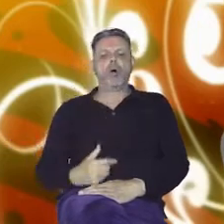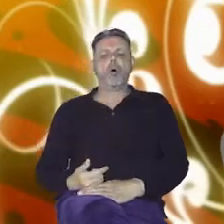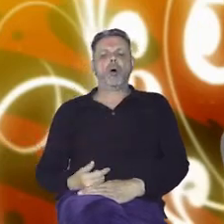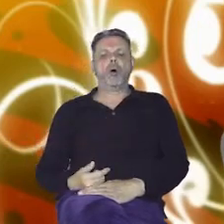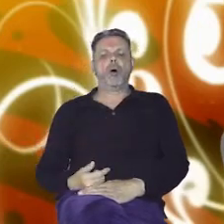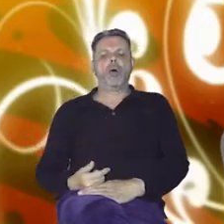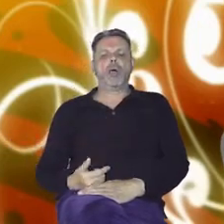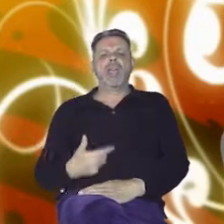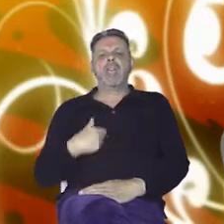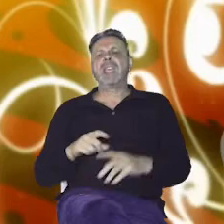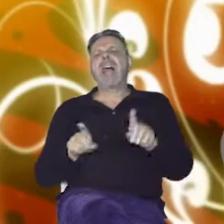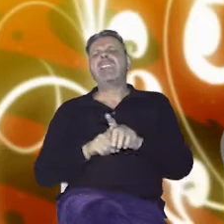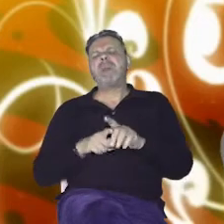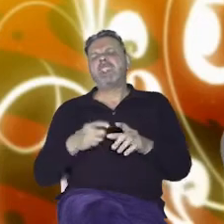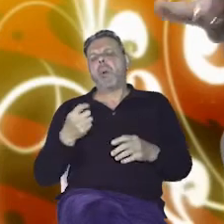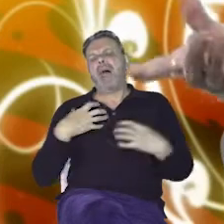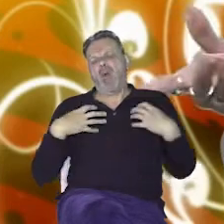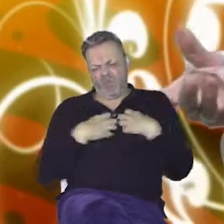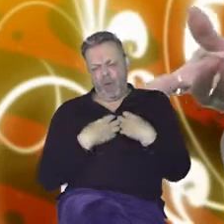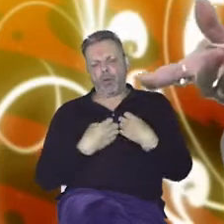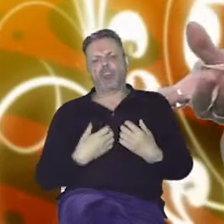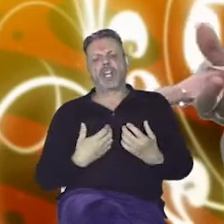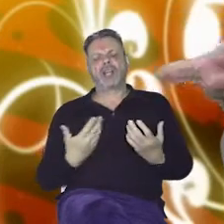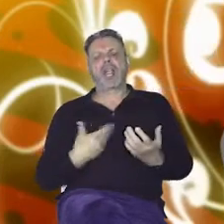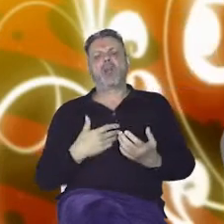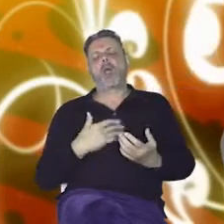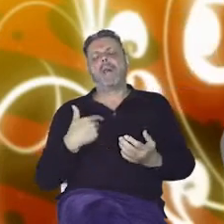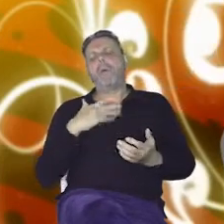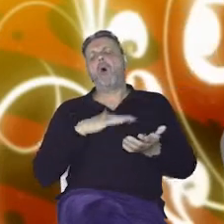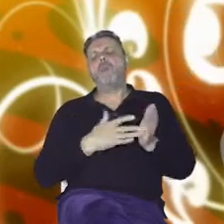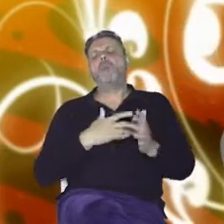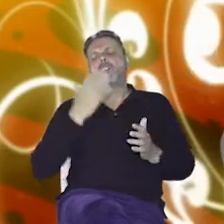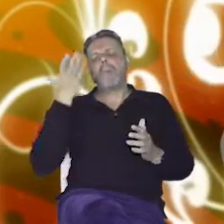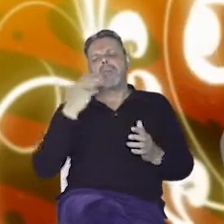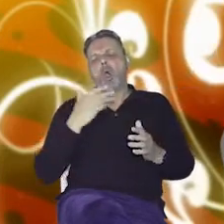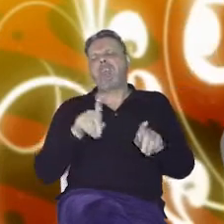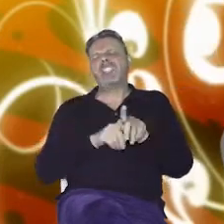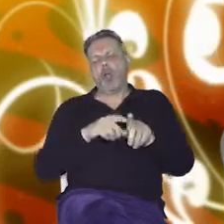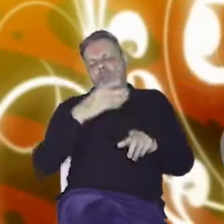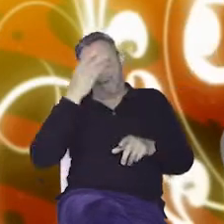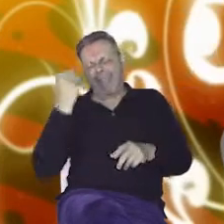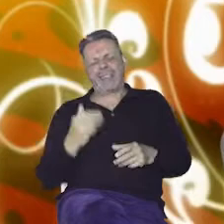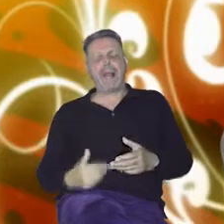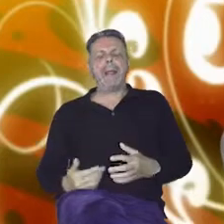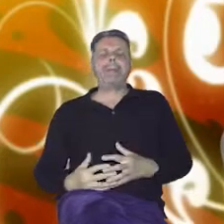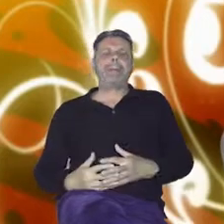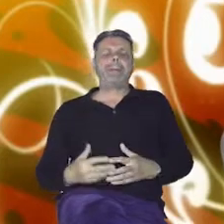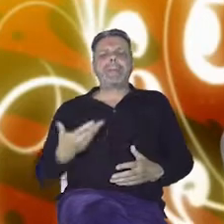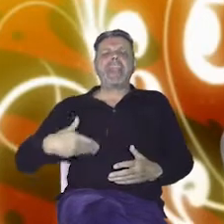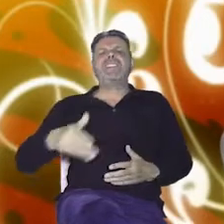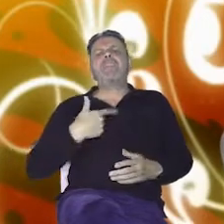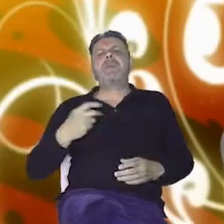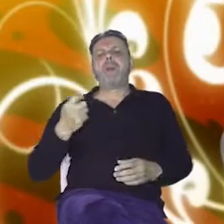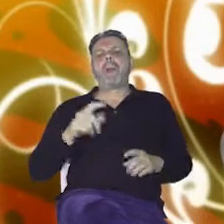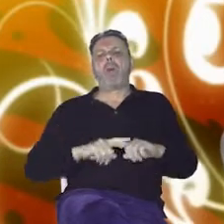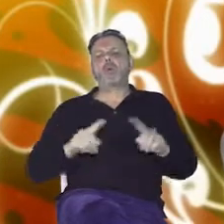Ja sam isto malo ogorčena sada kako mi je muž bio djelimično dementan. Svi mi kad nas takne nešto u srce malo imamo drugačiji